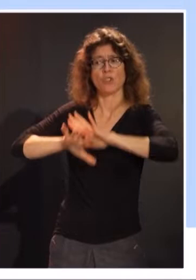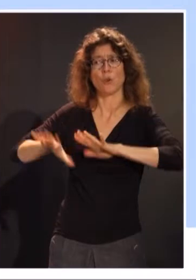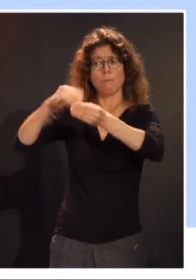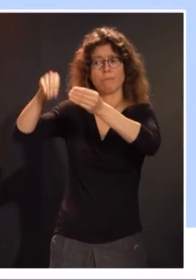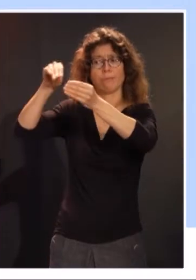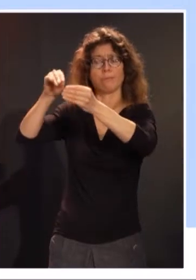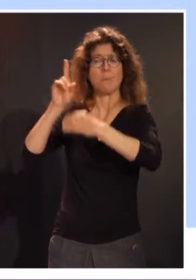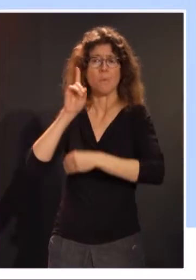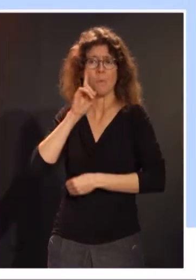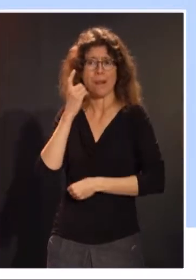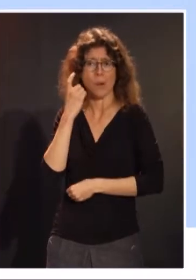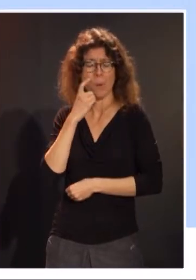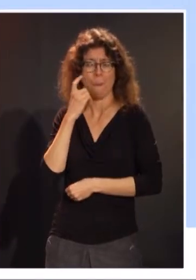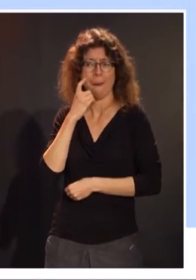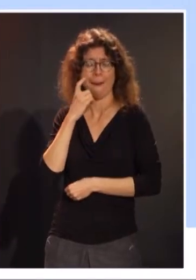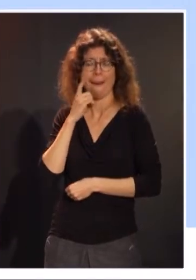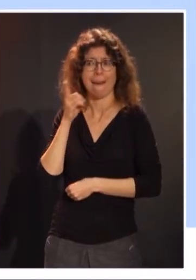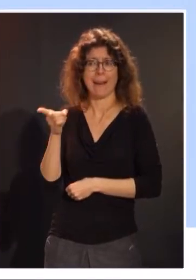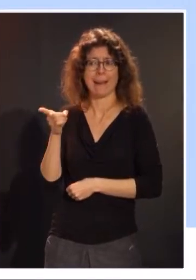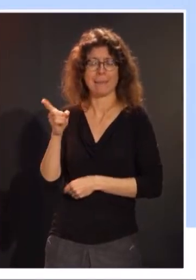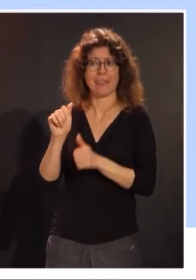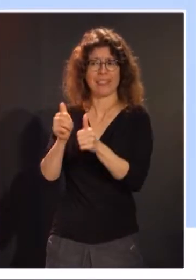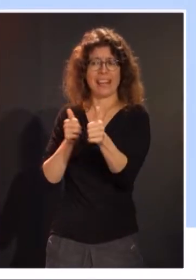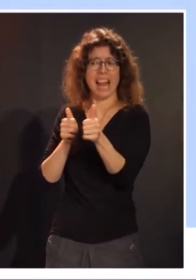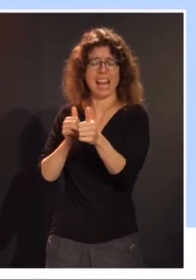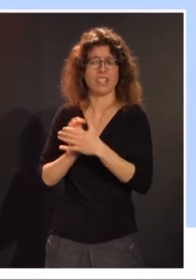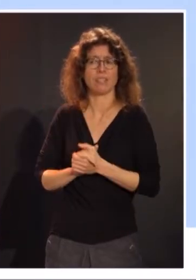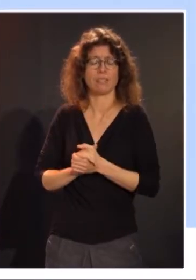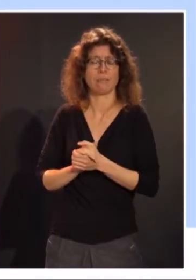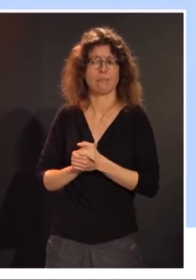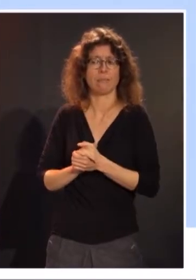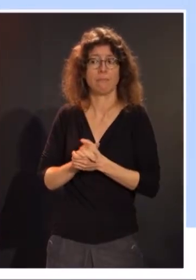qu'elle remarquait qu'il y avait un décalage important entre sa